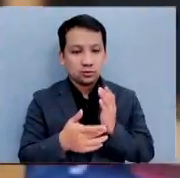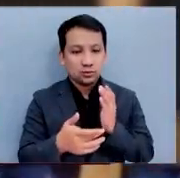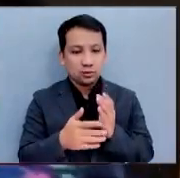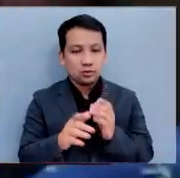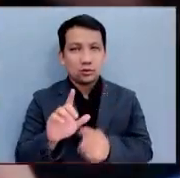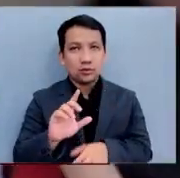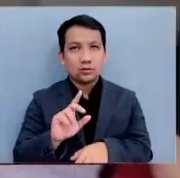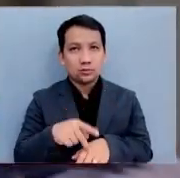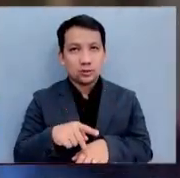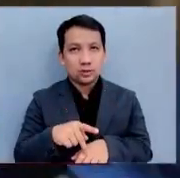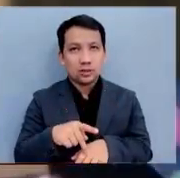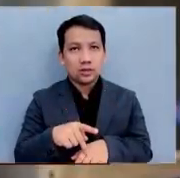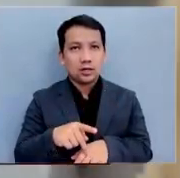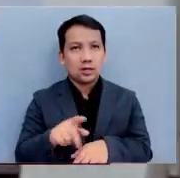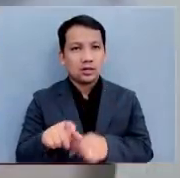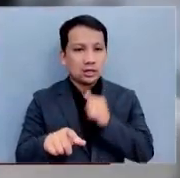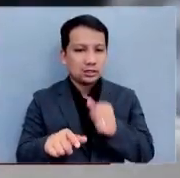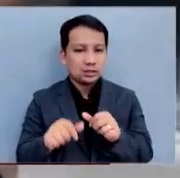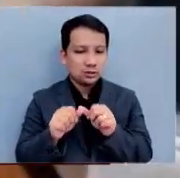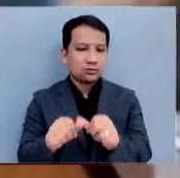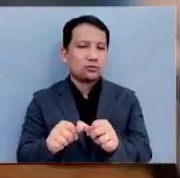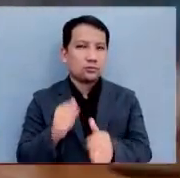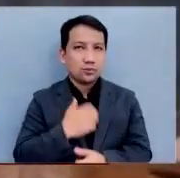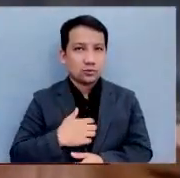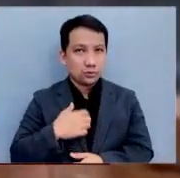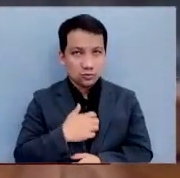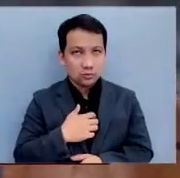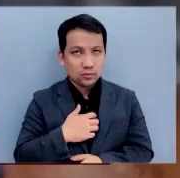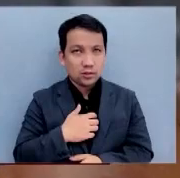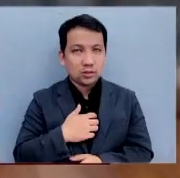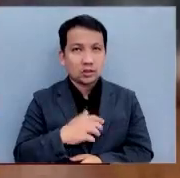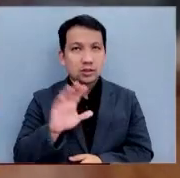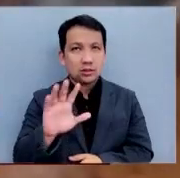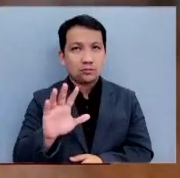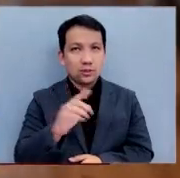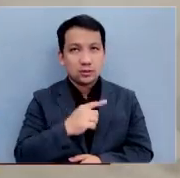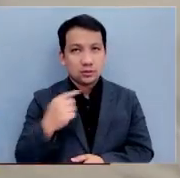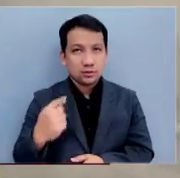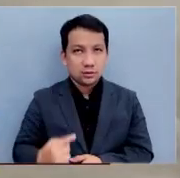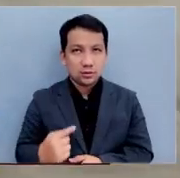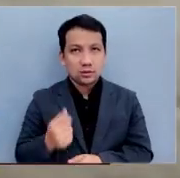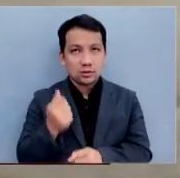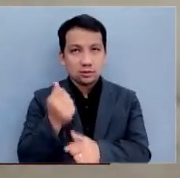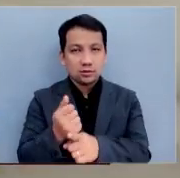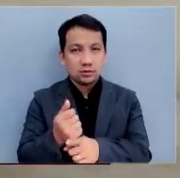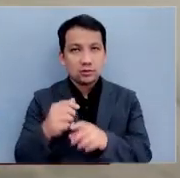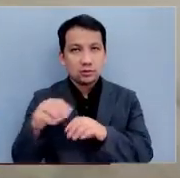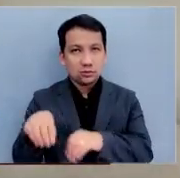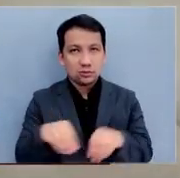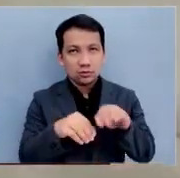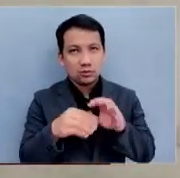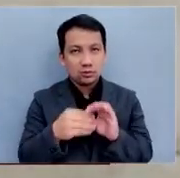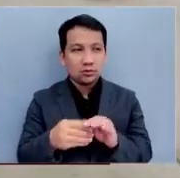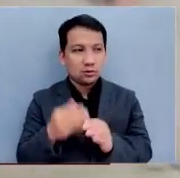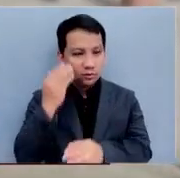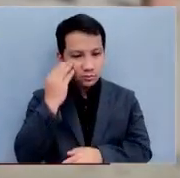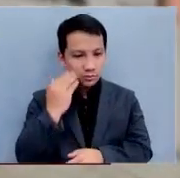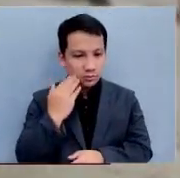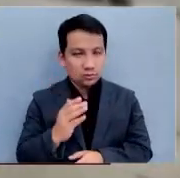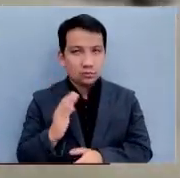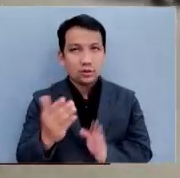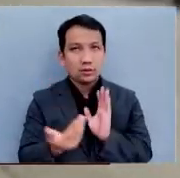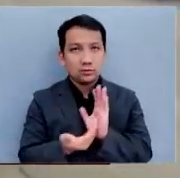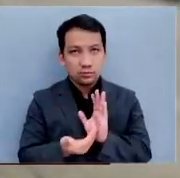Piñas. Hindi kasi natuloy ang reklamo laban sa limang Chinese na inakusahan ng human trafficking dahil kulang ang mga